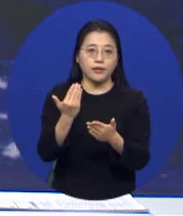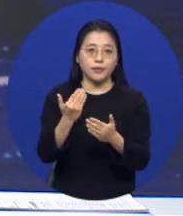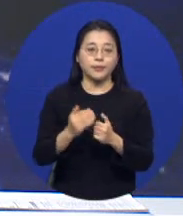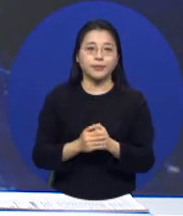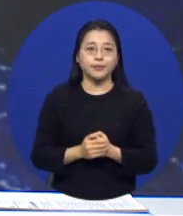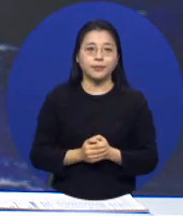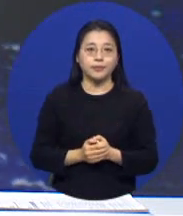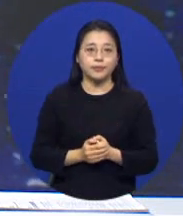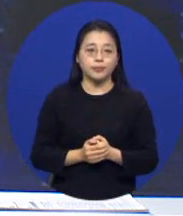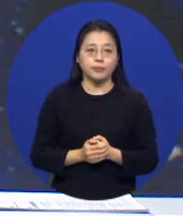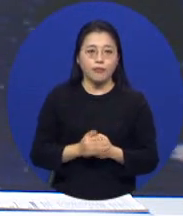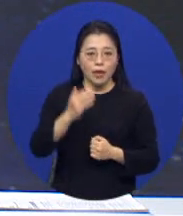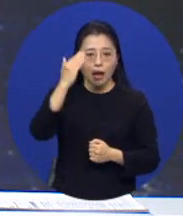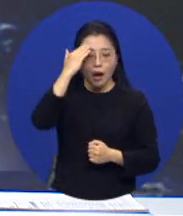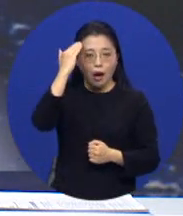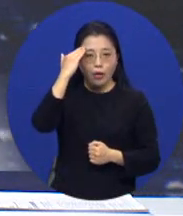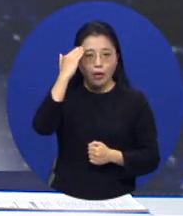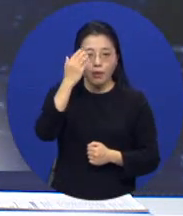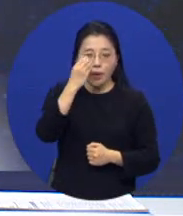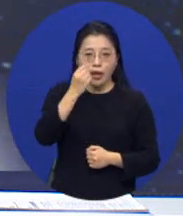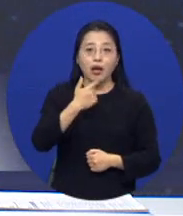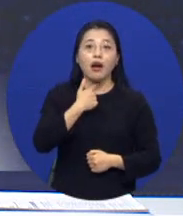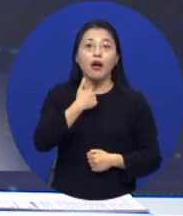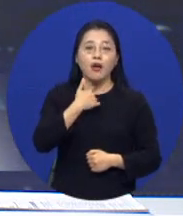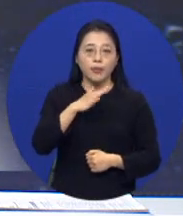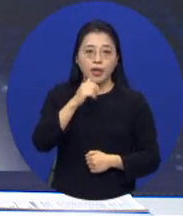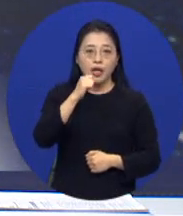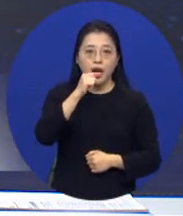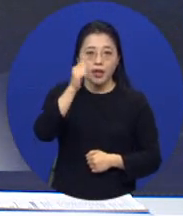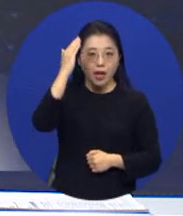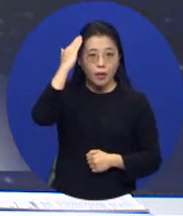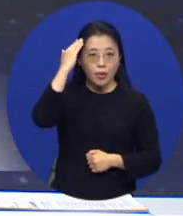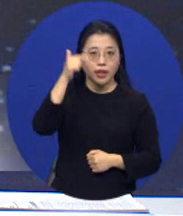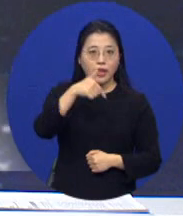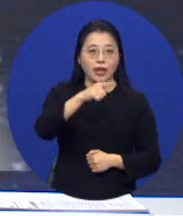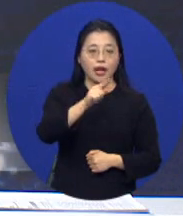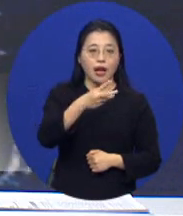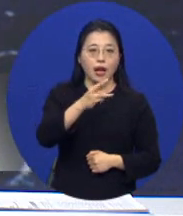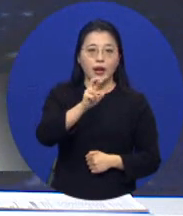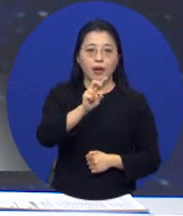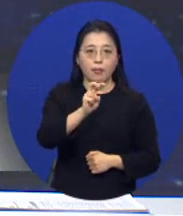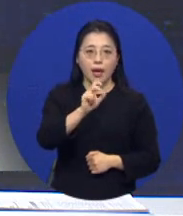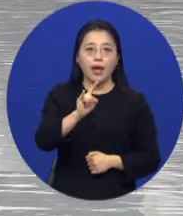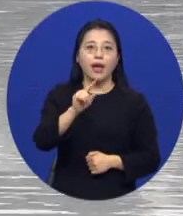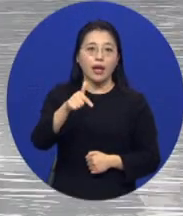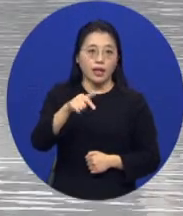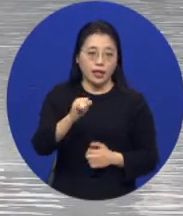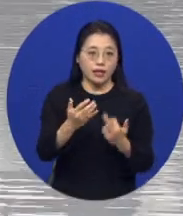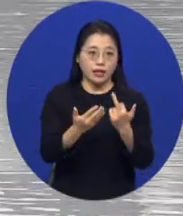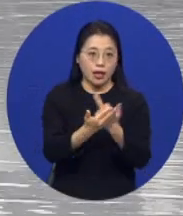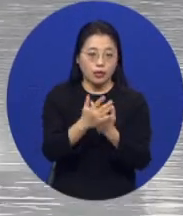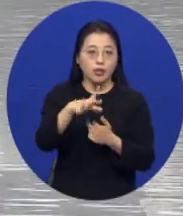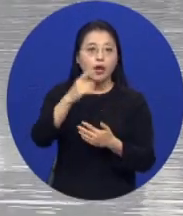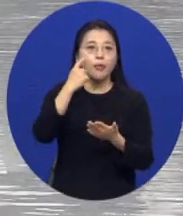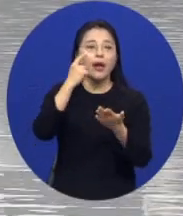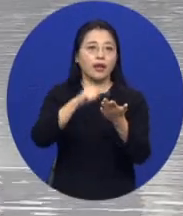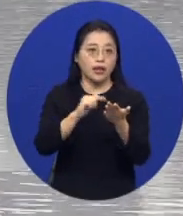우리나라에서 발견된 적 없는 갈색머리 갈매기가 제주에서 처음 관찰되었습니다